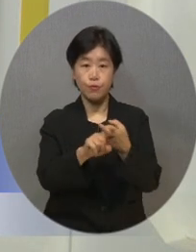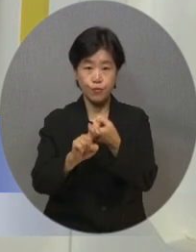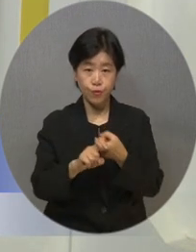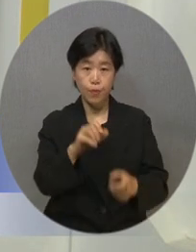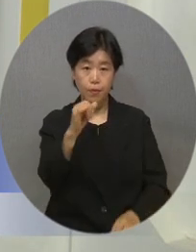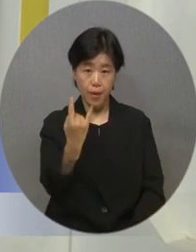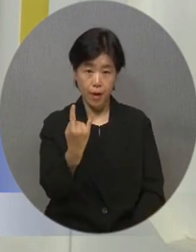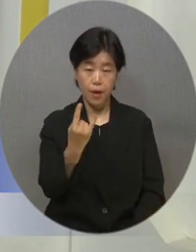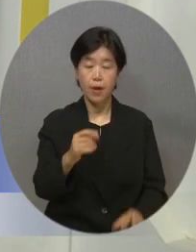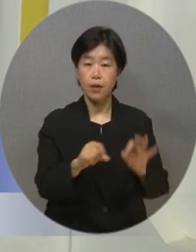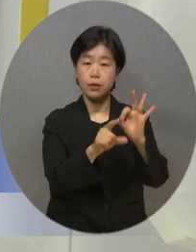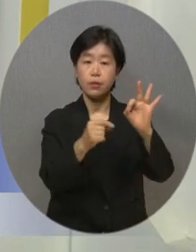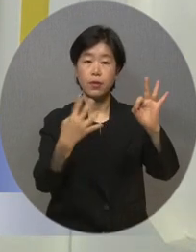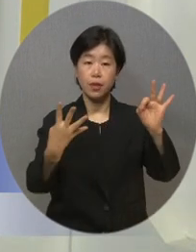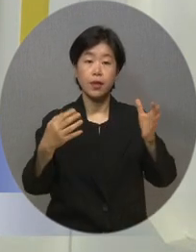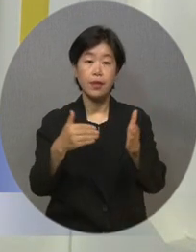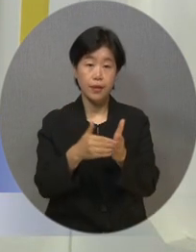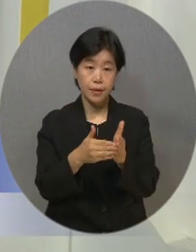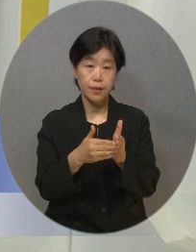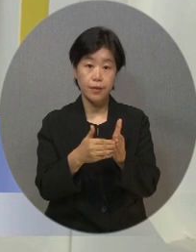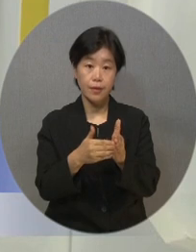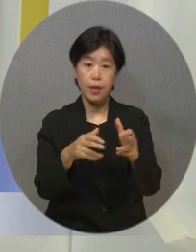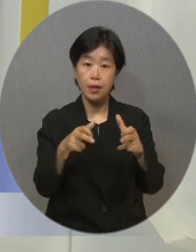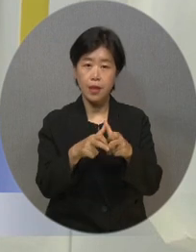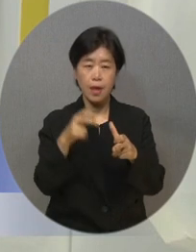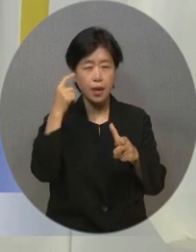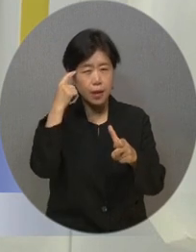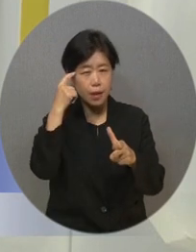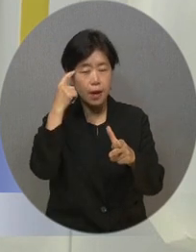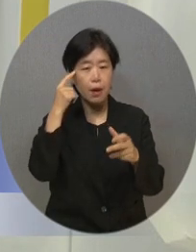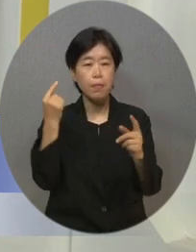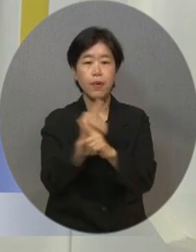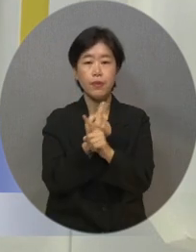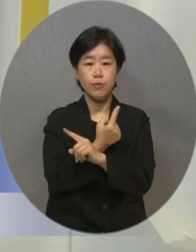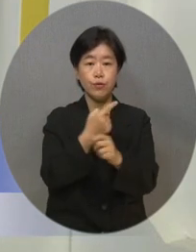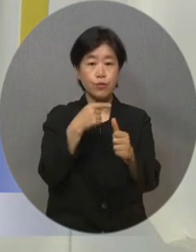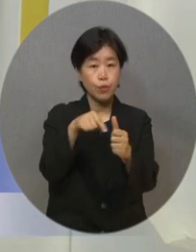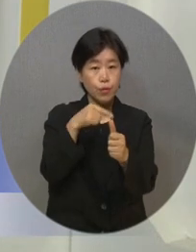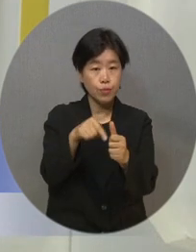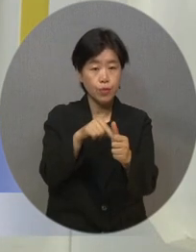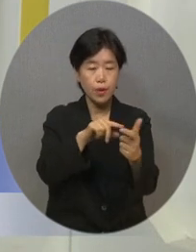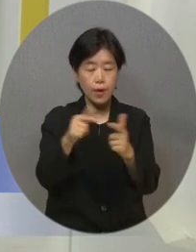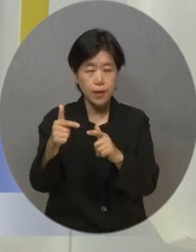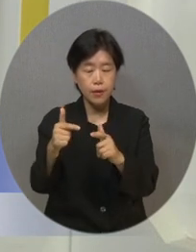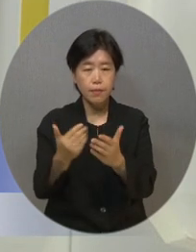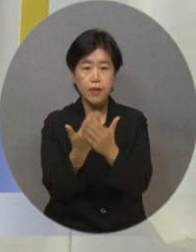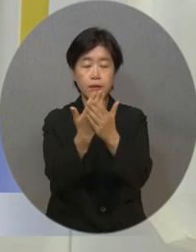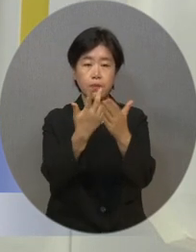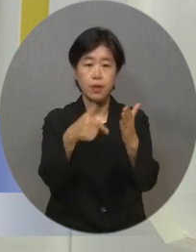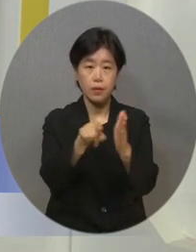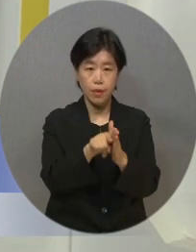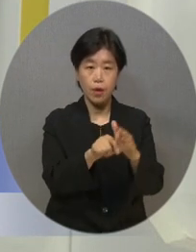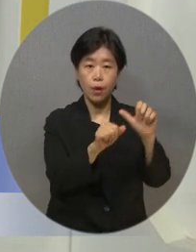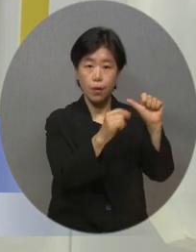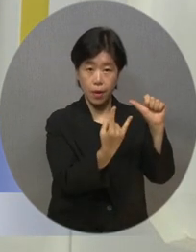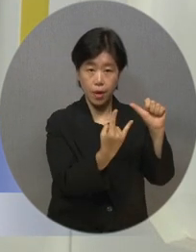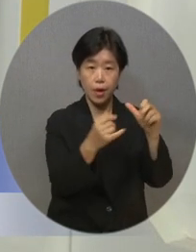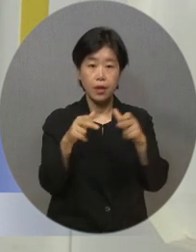장애인단체총연합회가 오는 10월 4일까지 장애인식개선 교육에 질적 향상을 위해 제5회